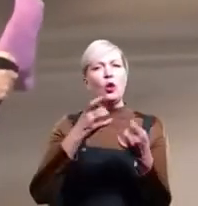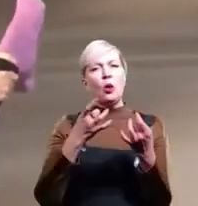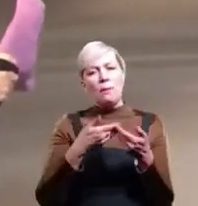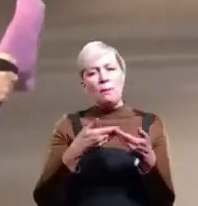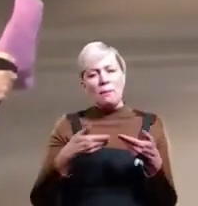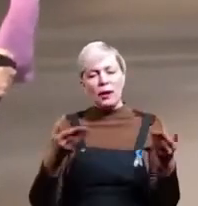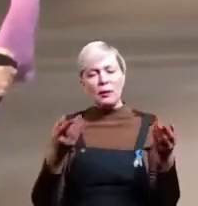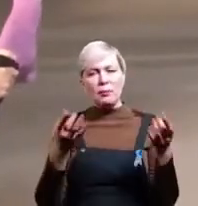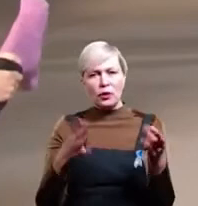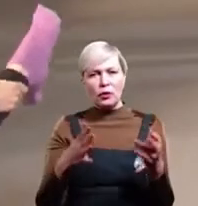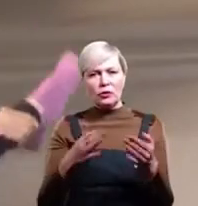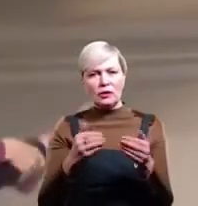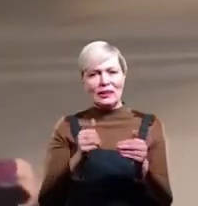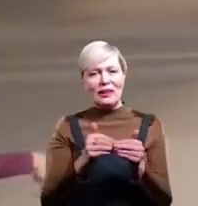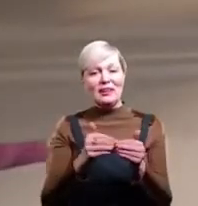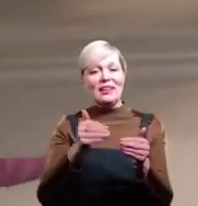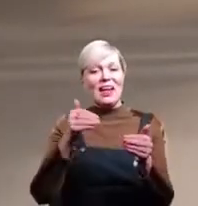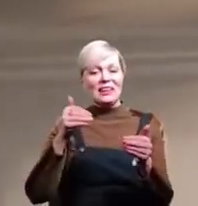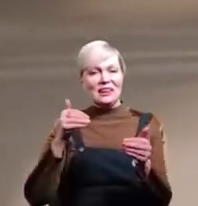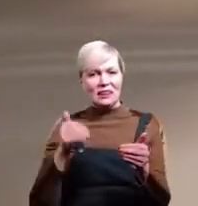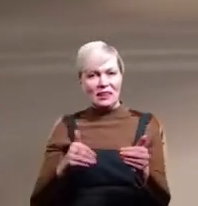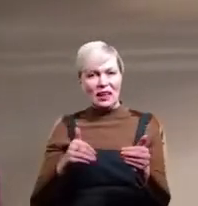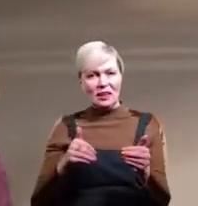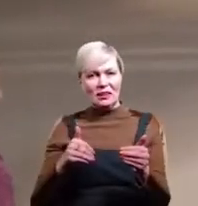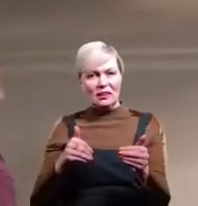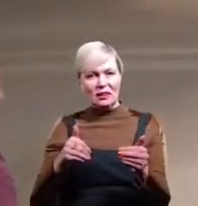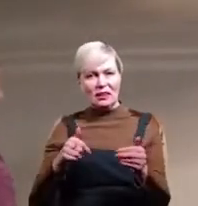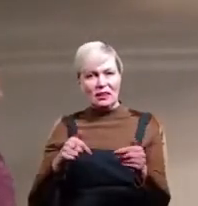назад и вот так вот.